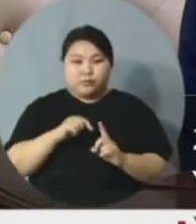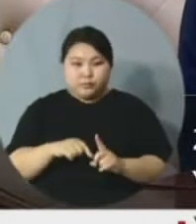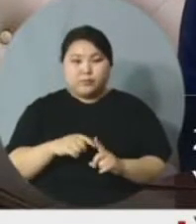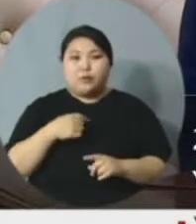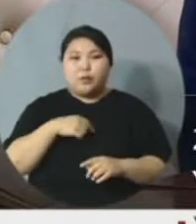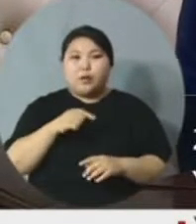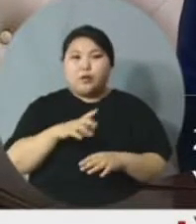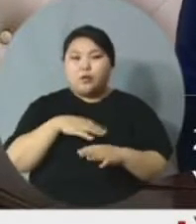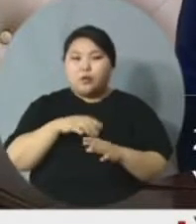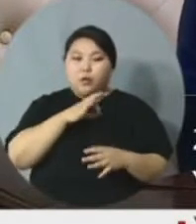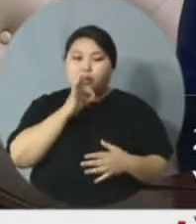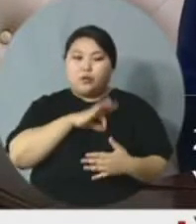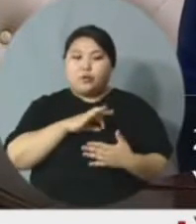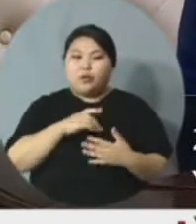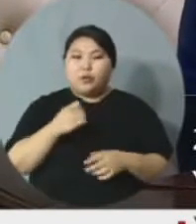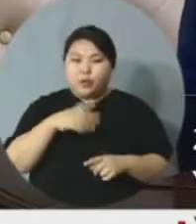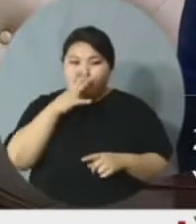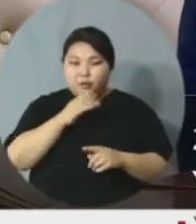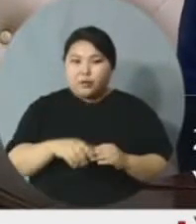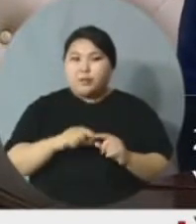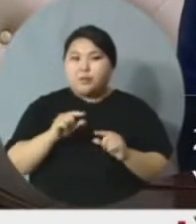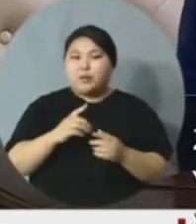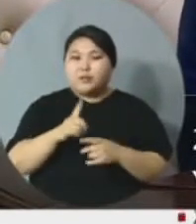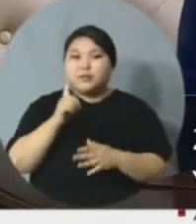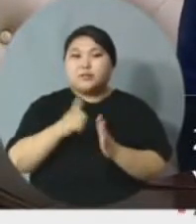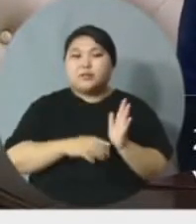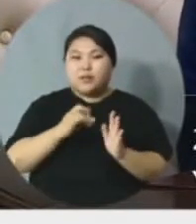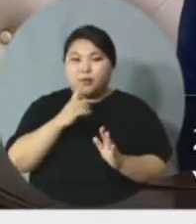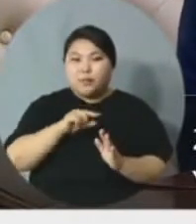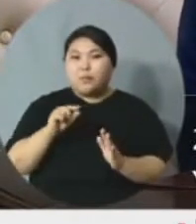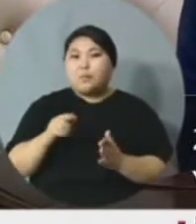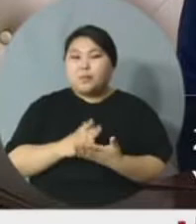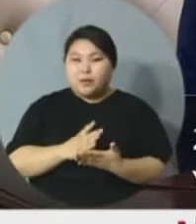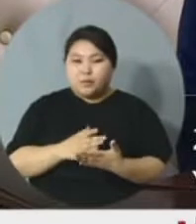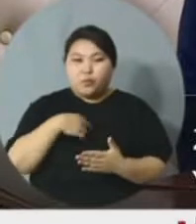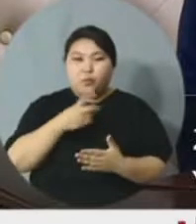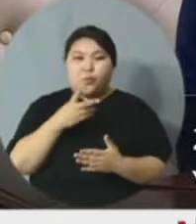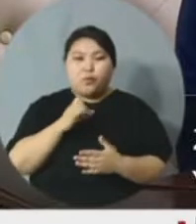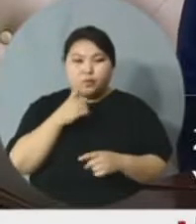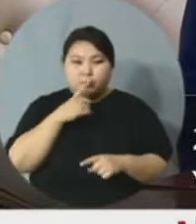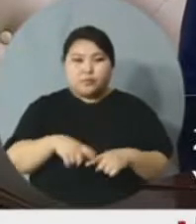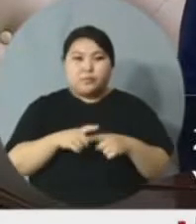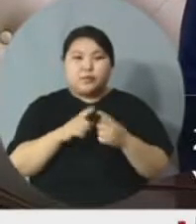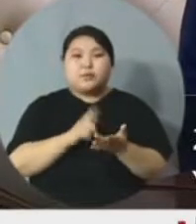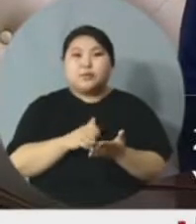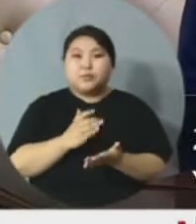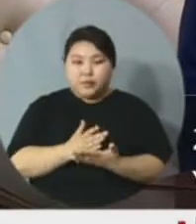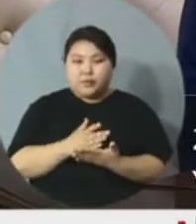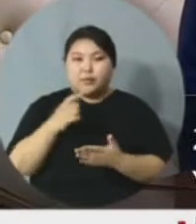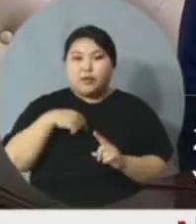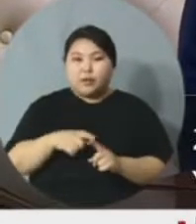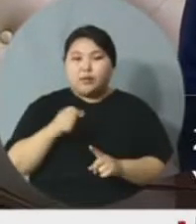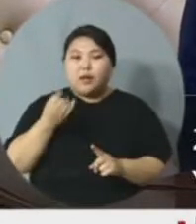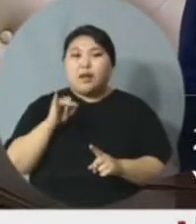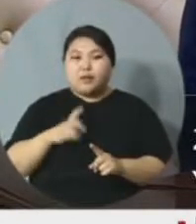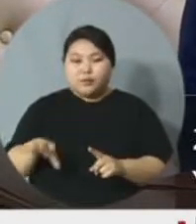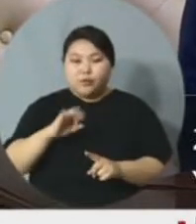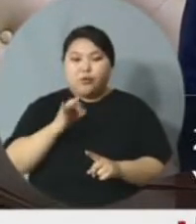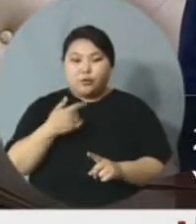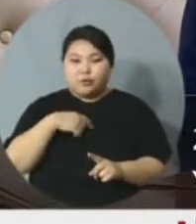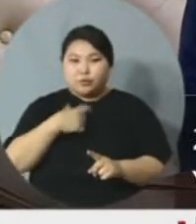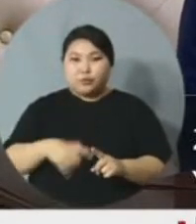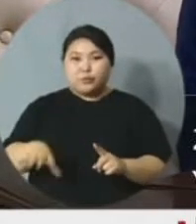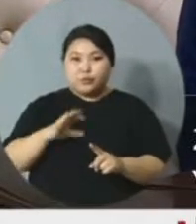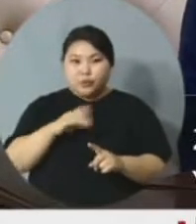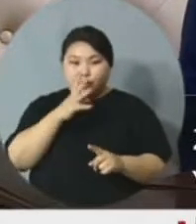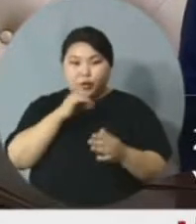онд ямар хэмжээний онлог болоод ямар хэмжээний зардал болох вэ гэдэг нь одоо нэг төлөв бол энэ айлдаа өрхийн